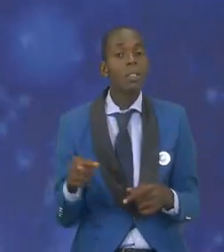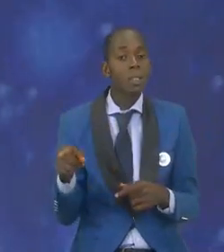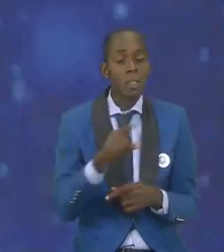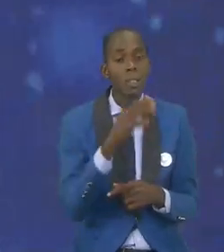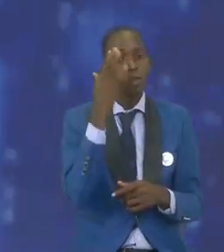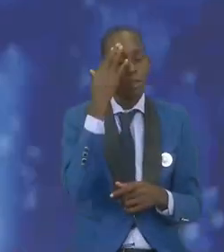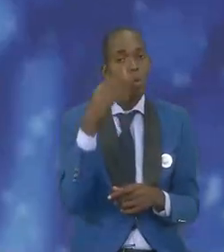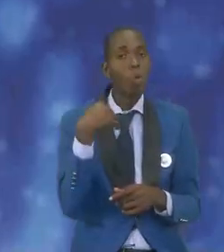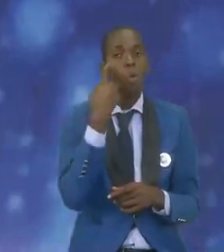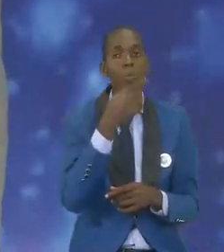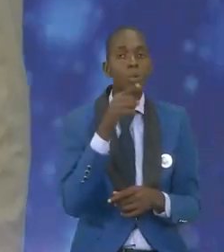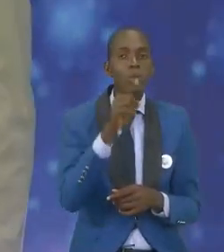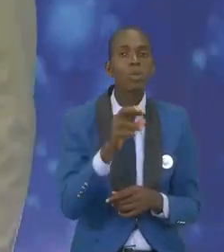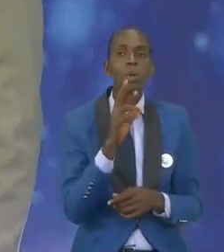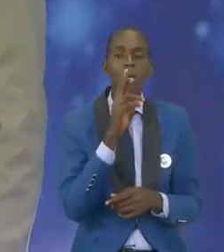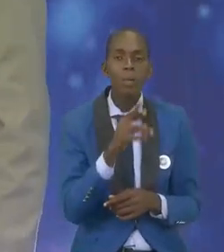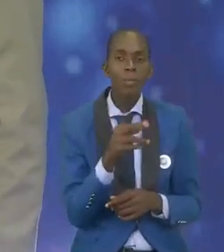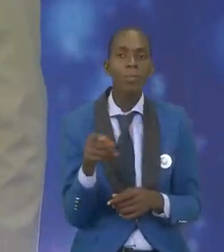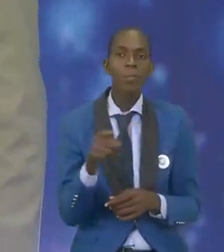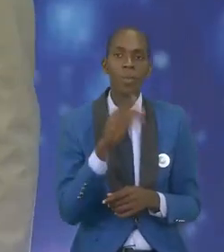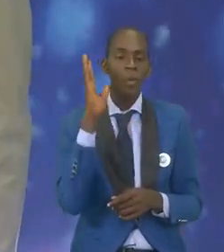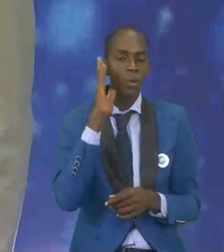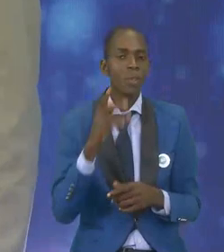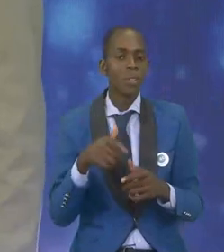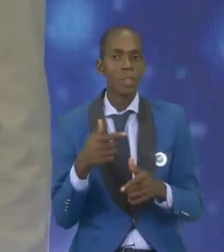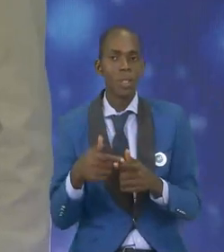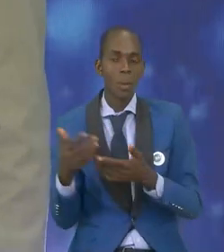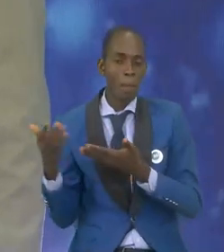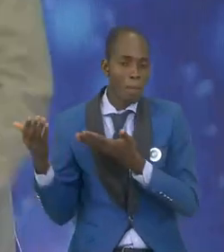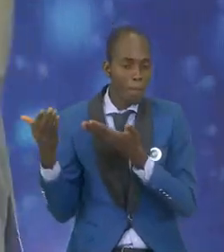alors pourquoi tu saches